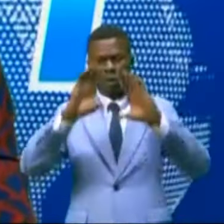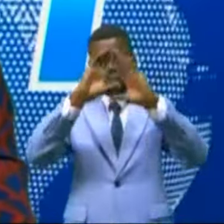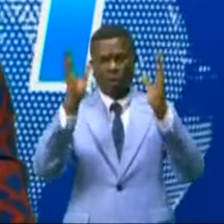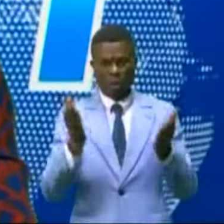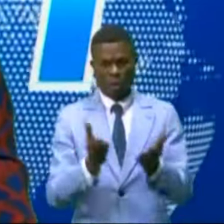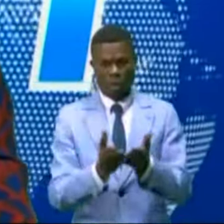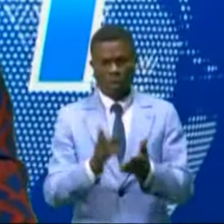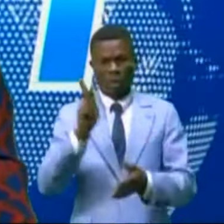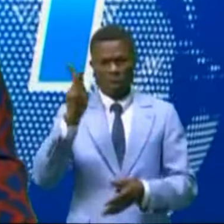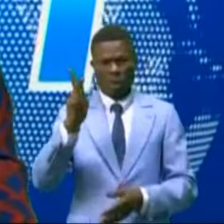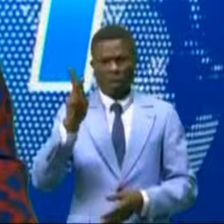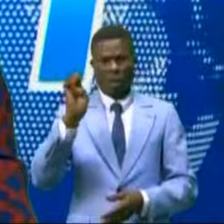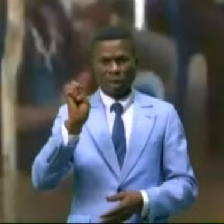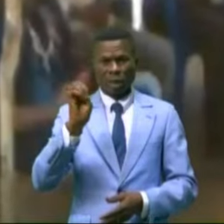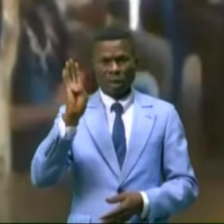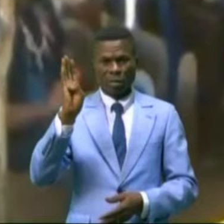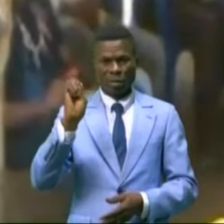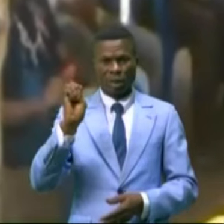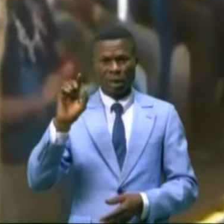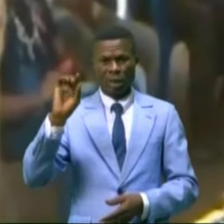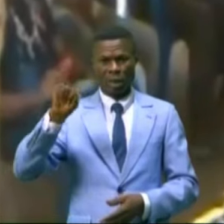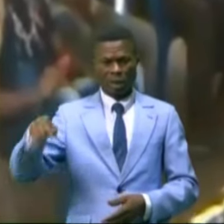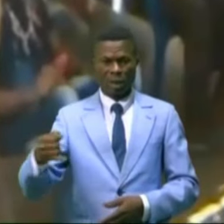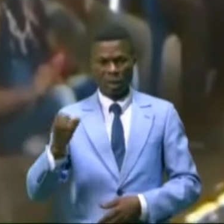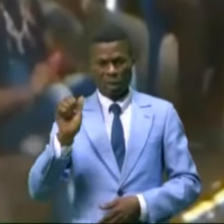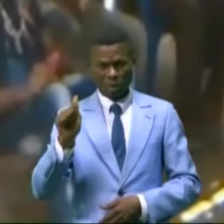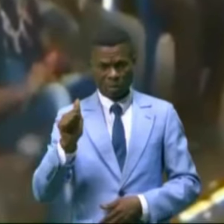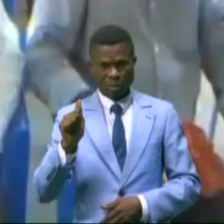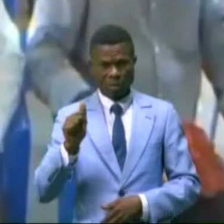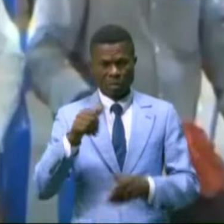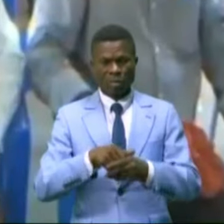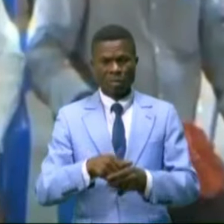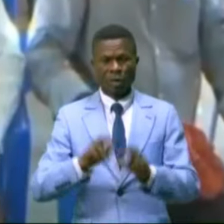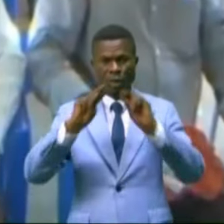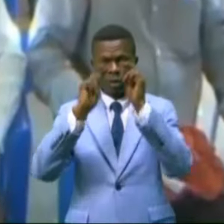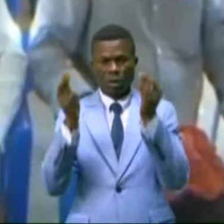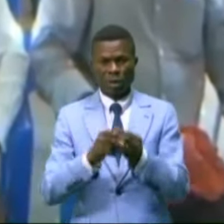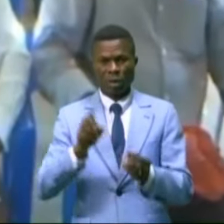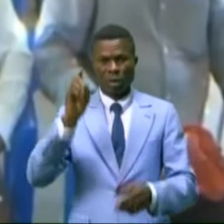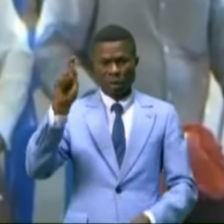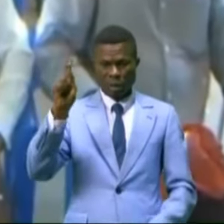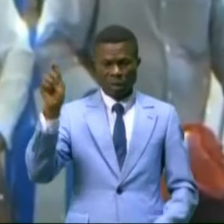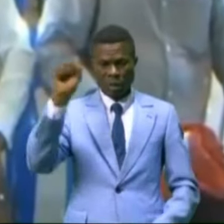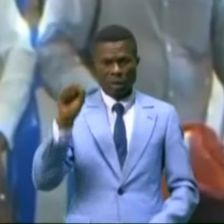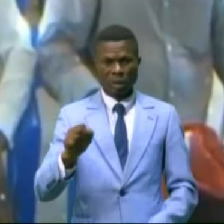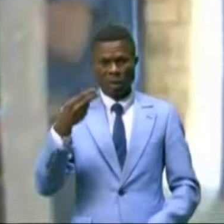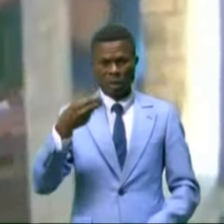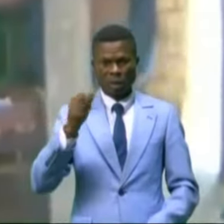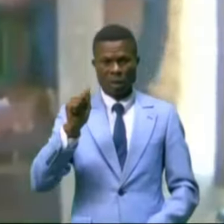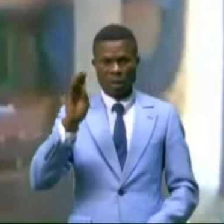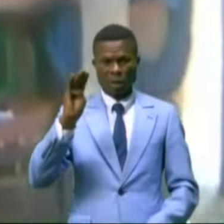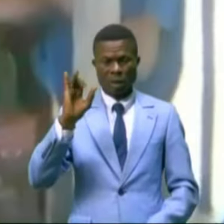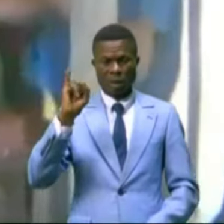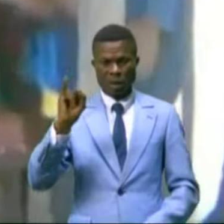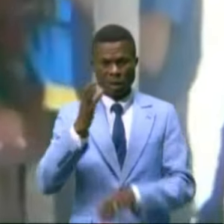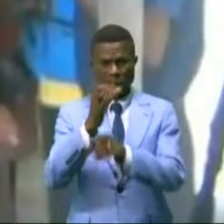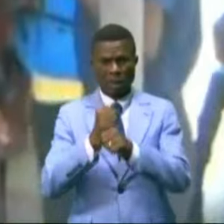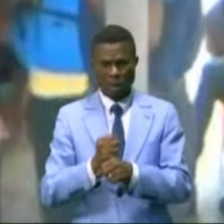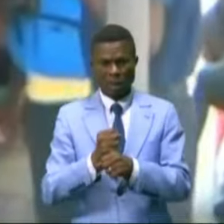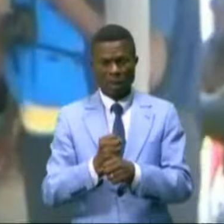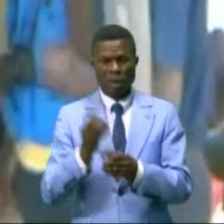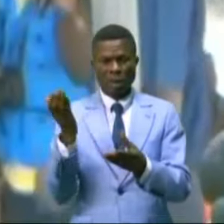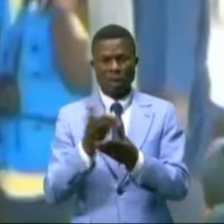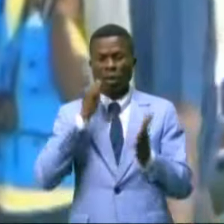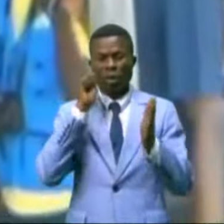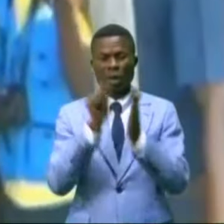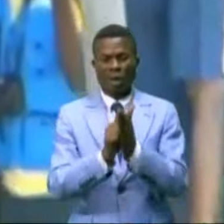kéb la communauté kebja dans le groupement tchambi chefferie de bangengel a bénéficié d'un arrêté du